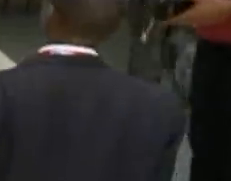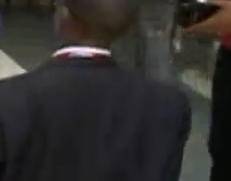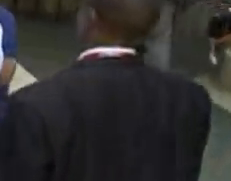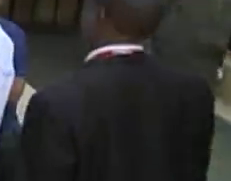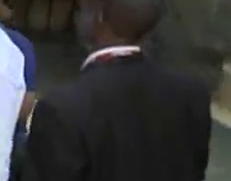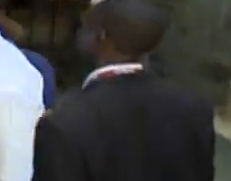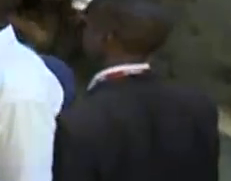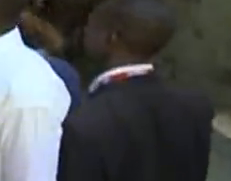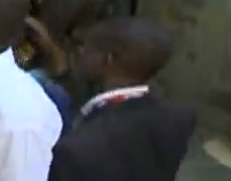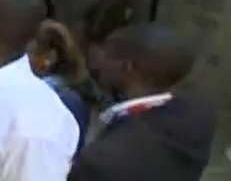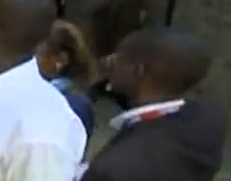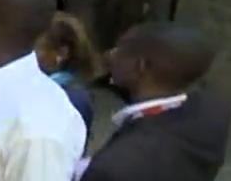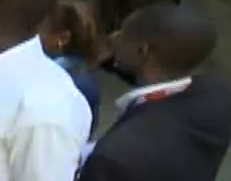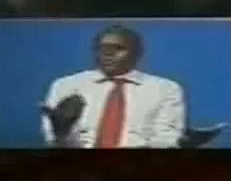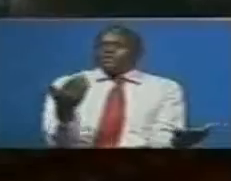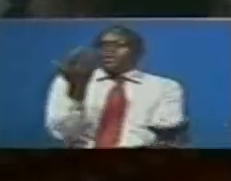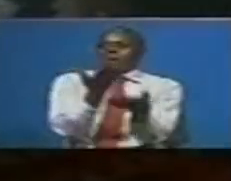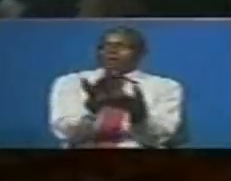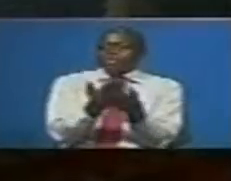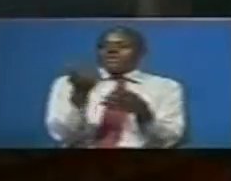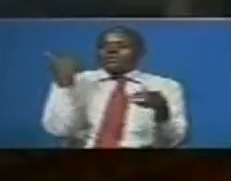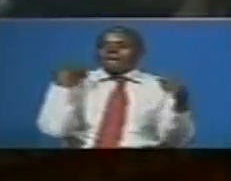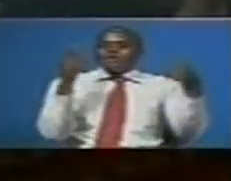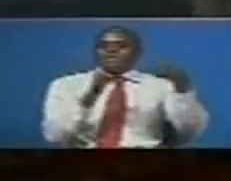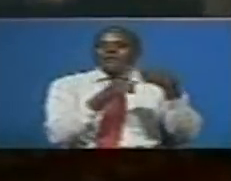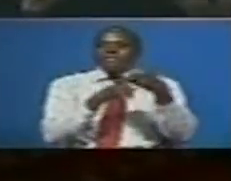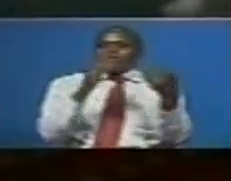Waandishi wa habari wakiwekwa pembeni.